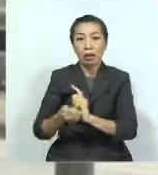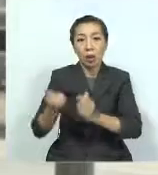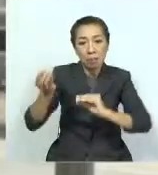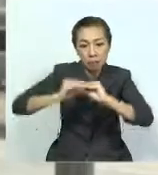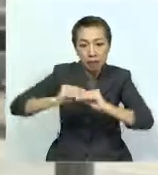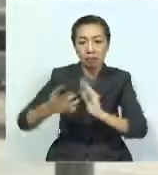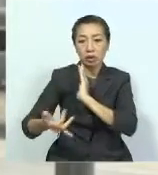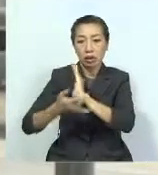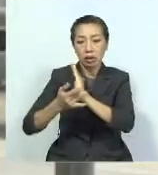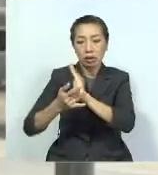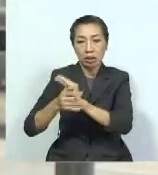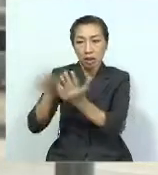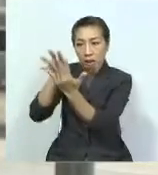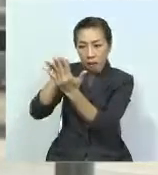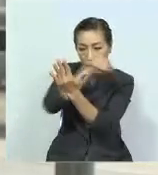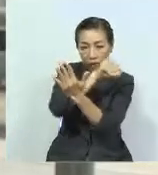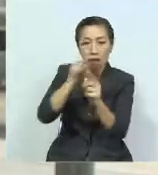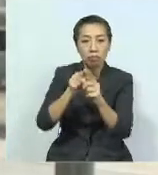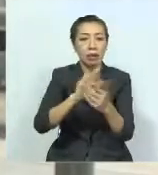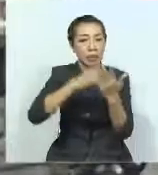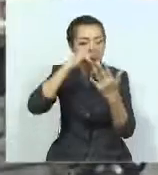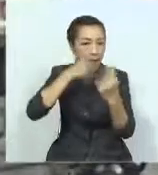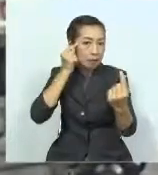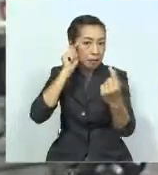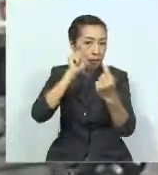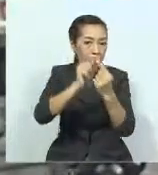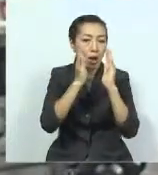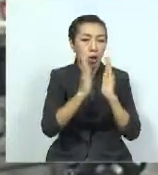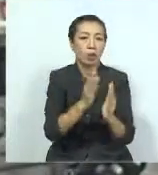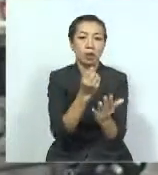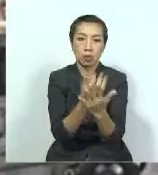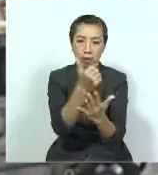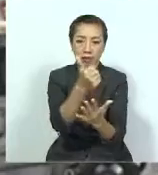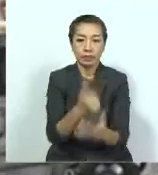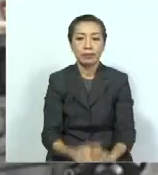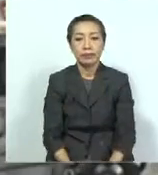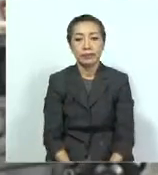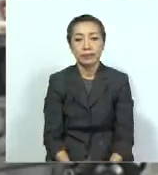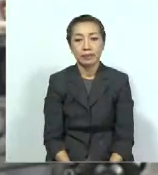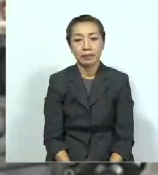ทศไทยให้พ้นกับดักรายได้ปานกลางตามกรอบเป้าหมายยุทธศาสตร์ชาติได้ค่ะ